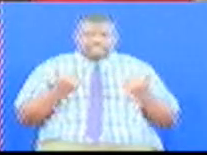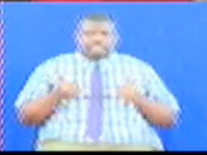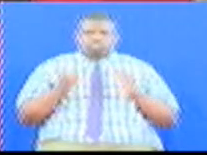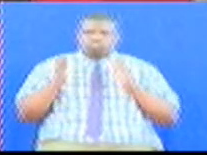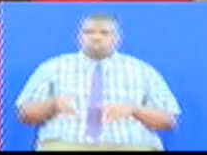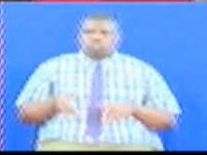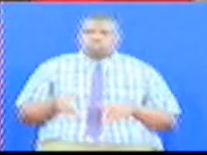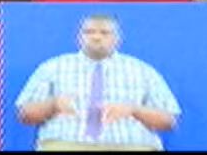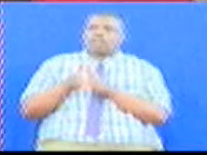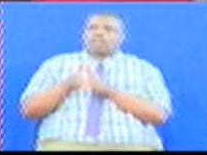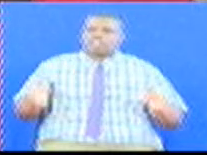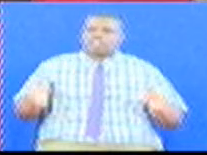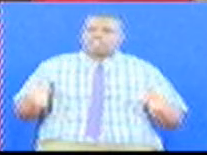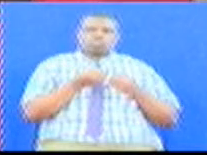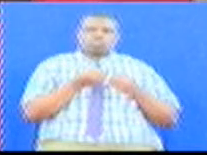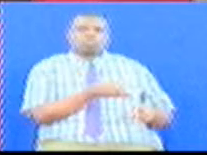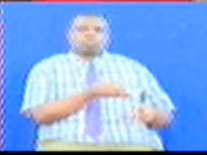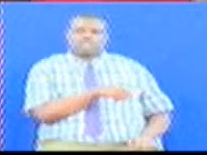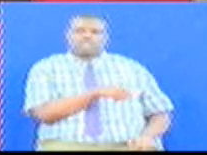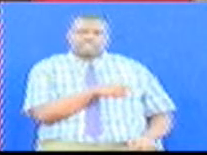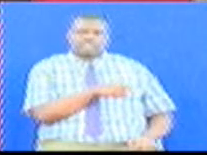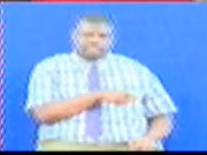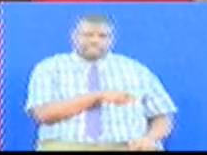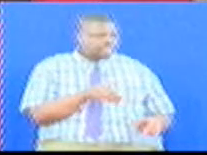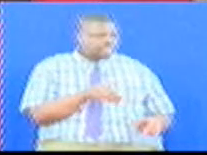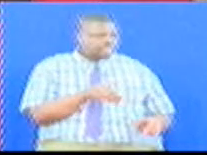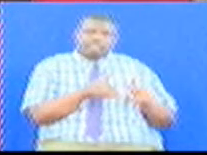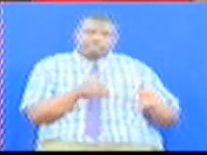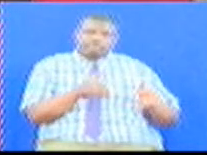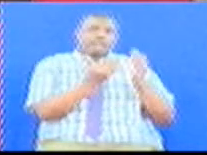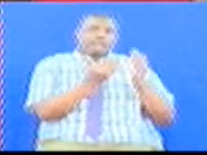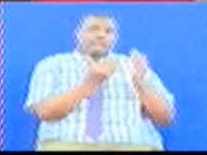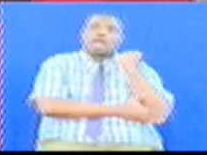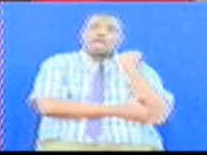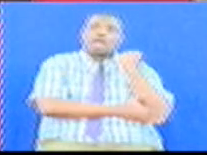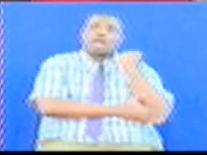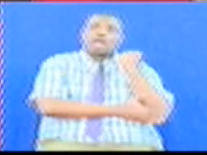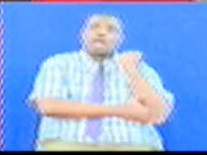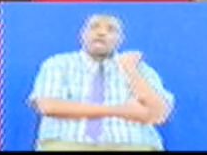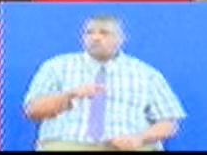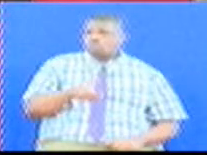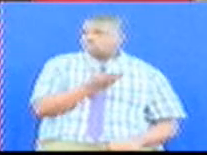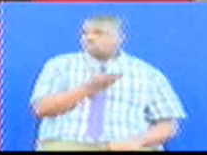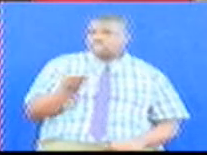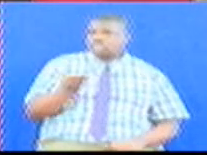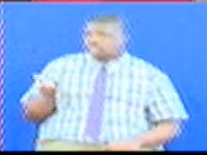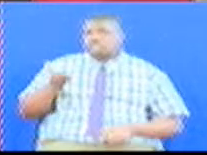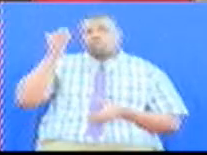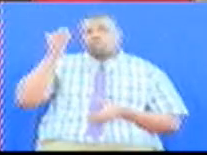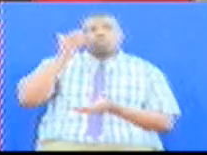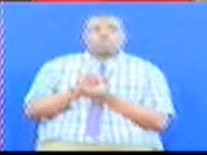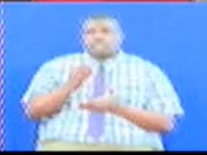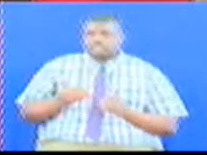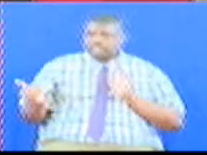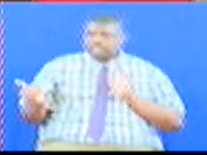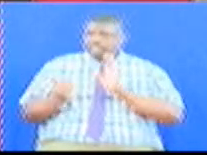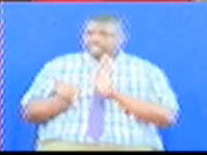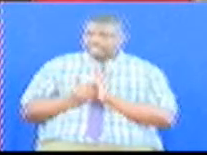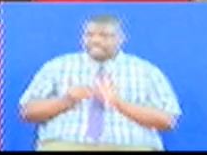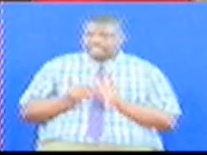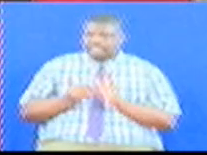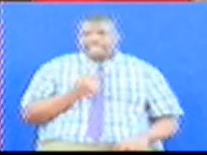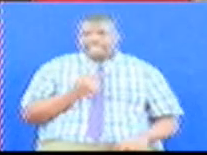ya kutoa huo sema hiyo mwanya au exemption kwa wengineo ni ule ukweli kwamba sheria